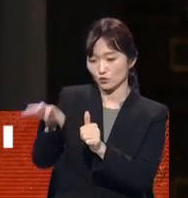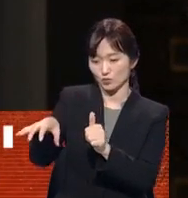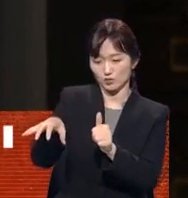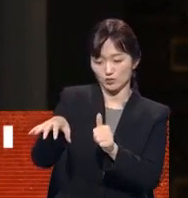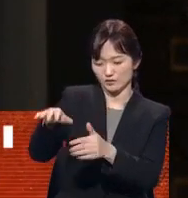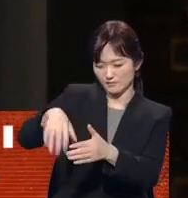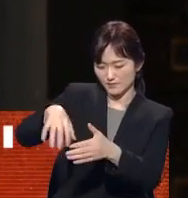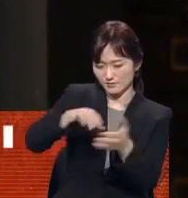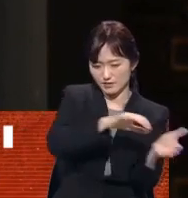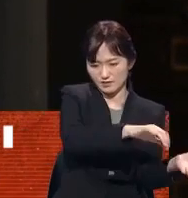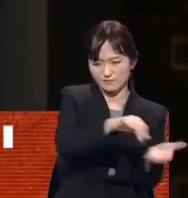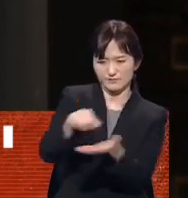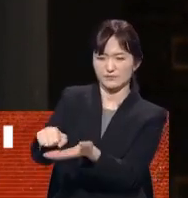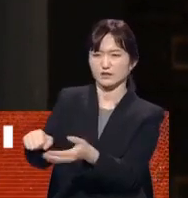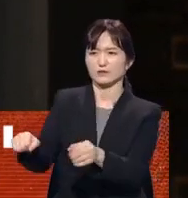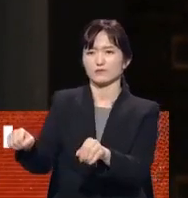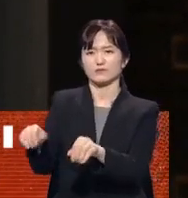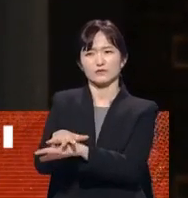묻어놓고